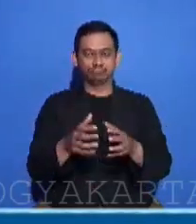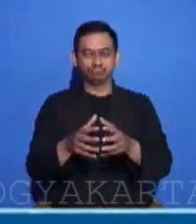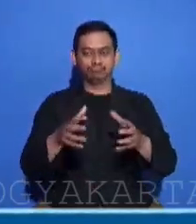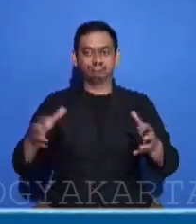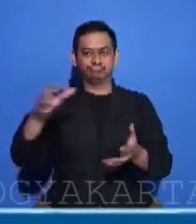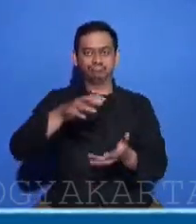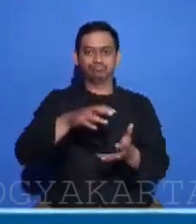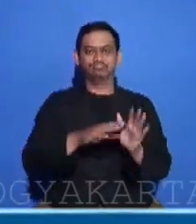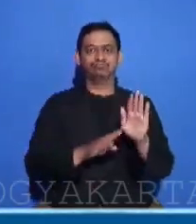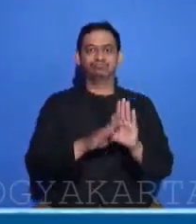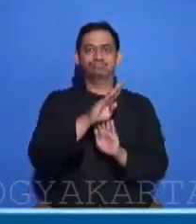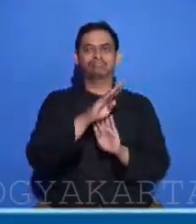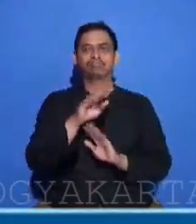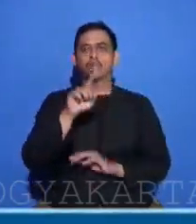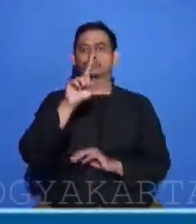Sewu